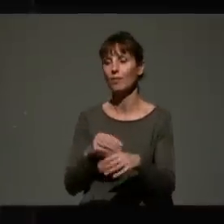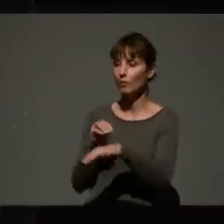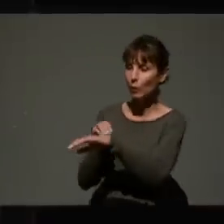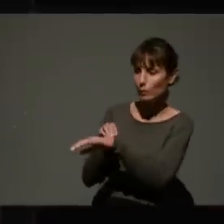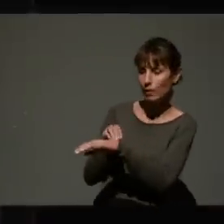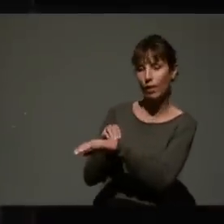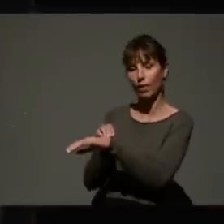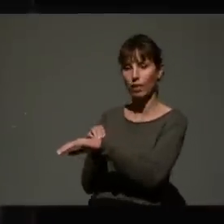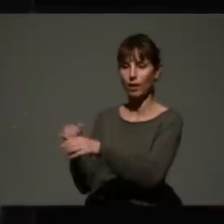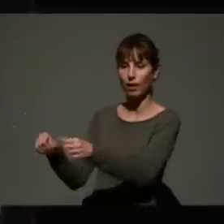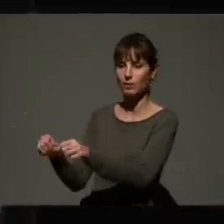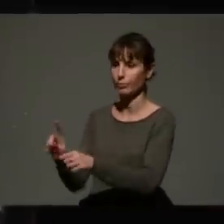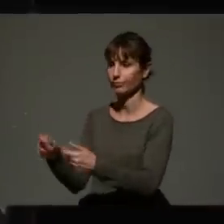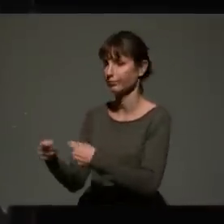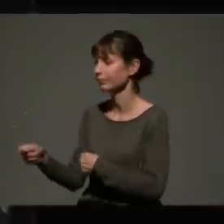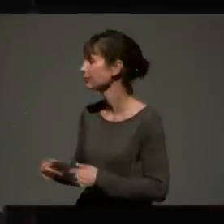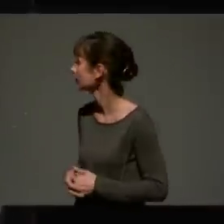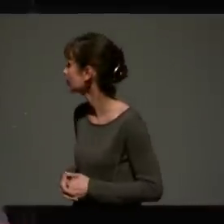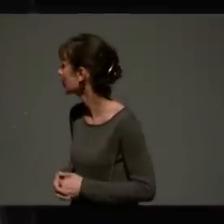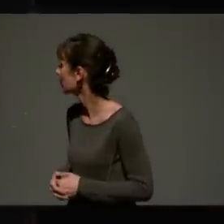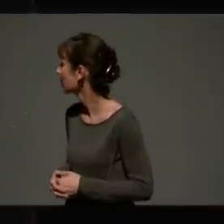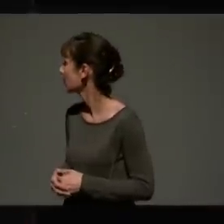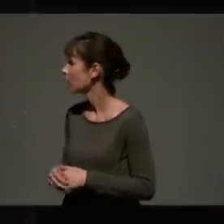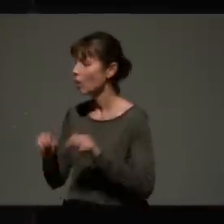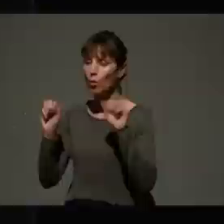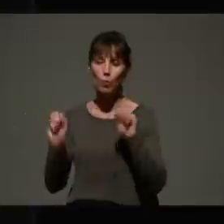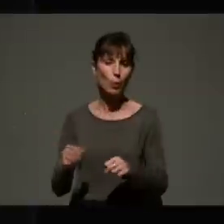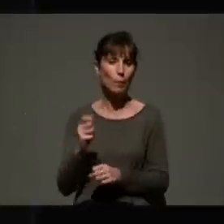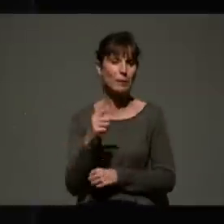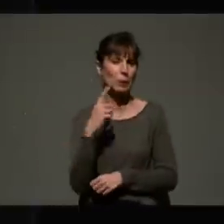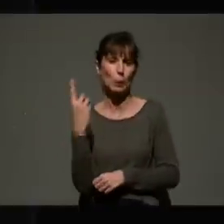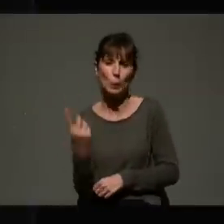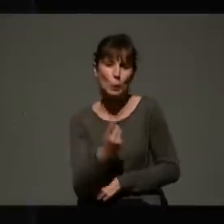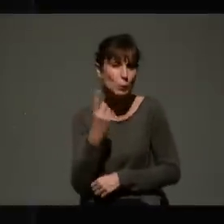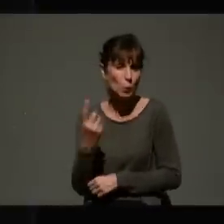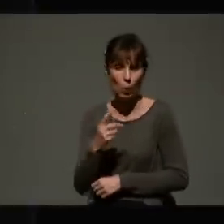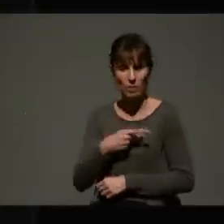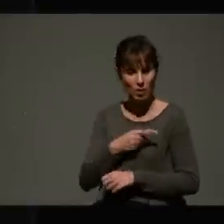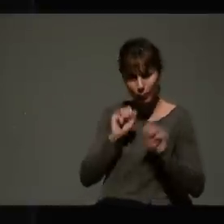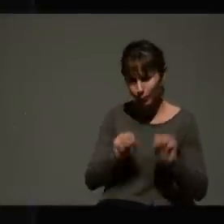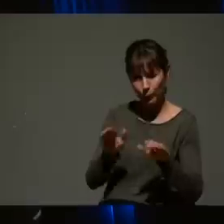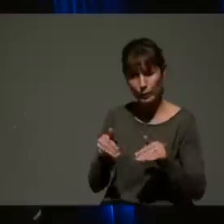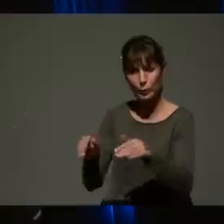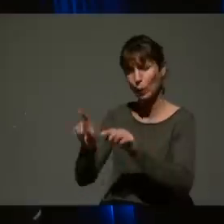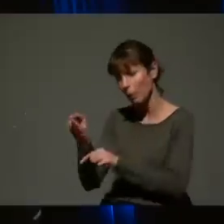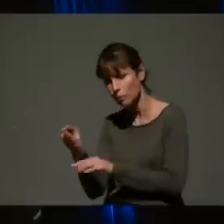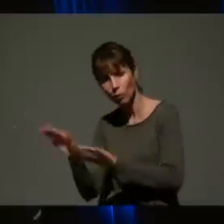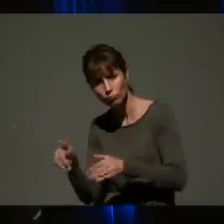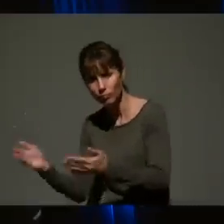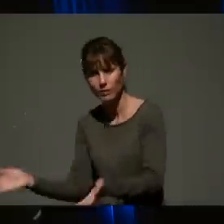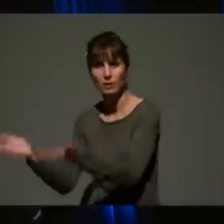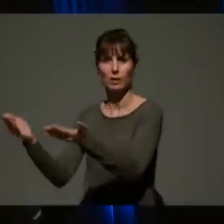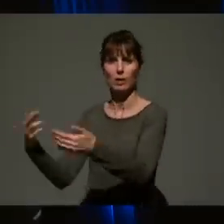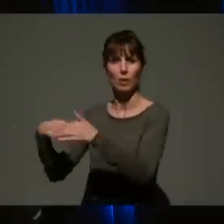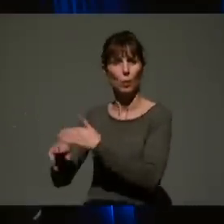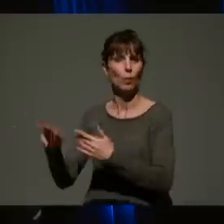activité physique. Car on peut pratiquement toujours autoriser des exercices de mobilité comme la natation,